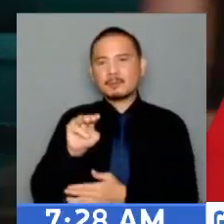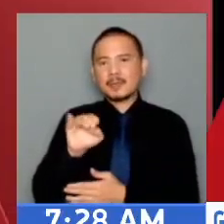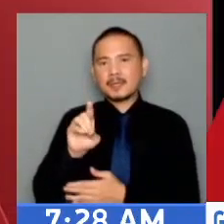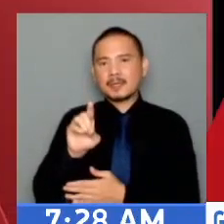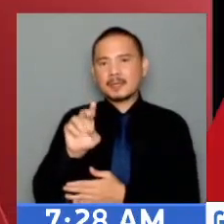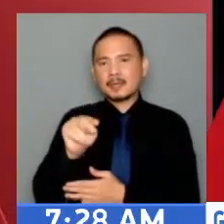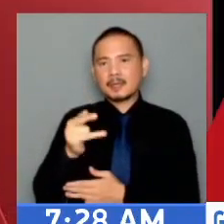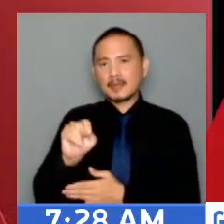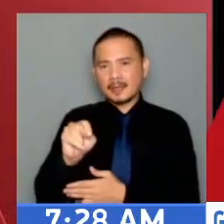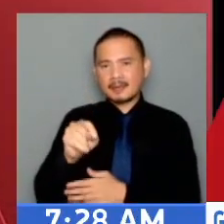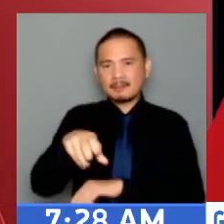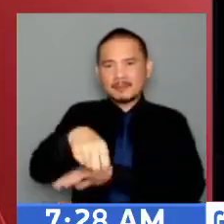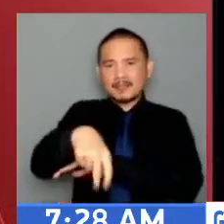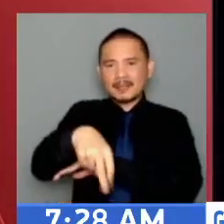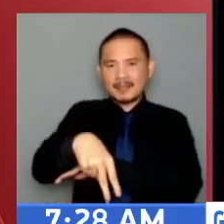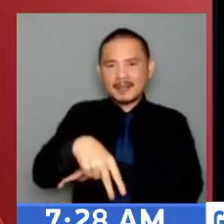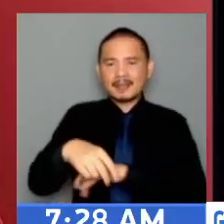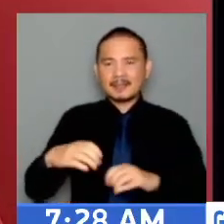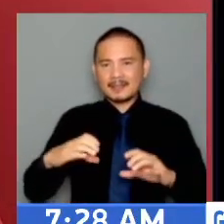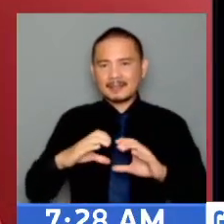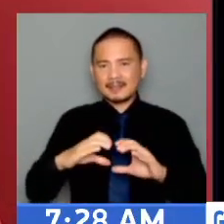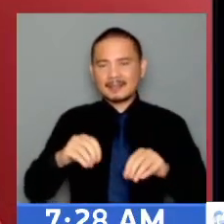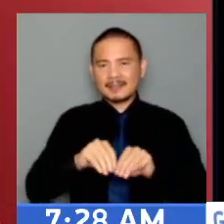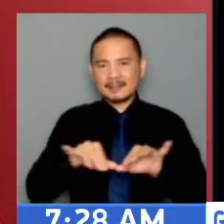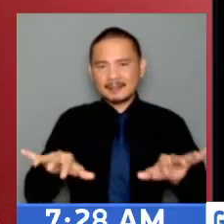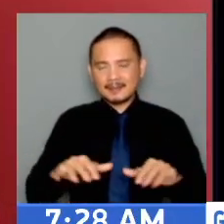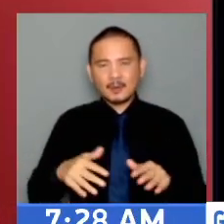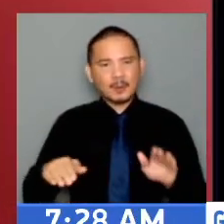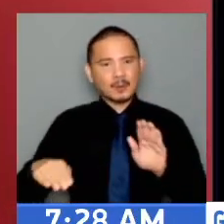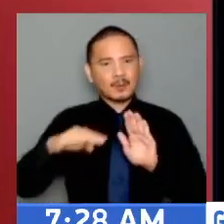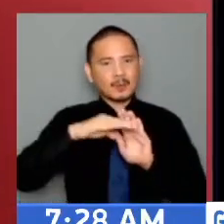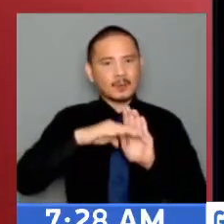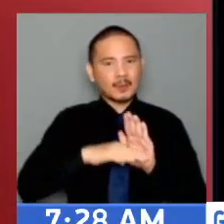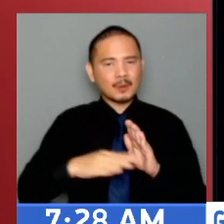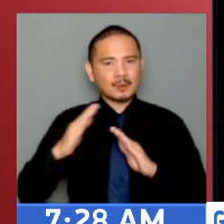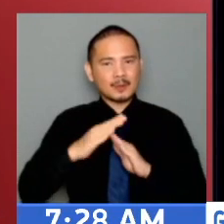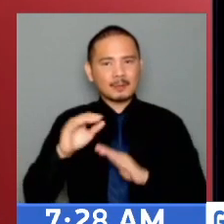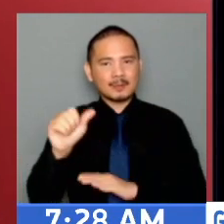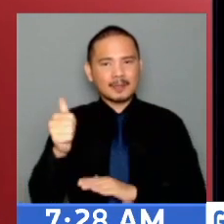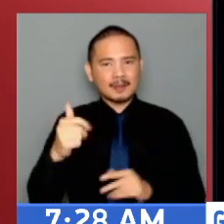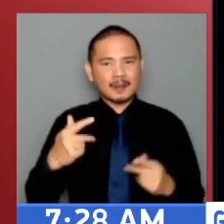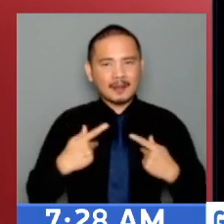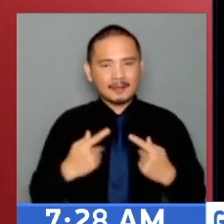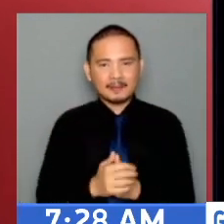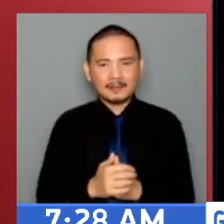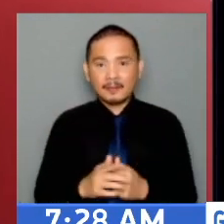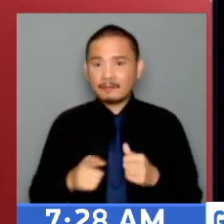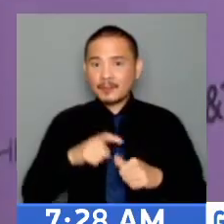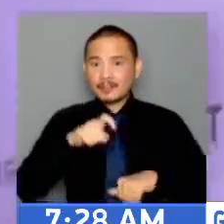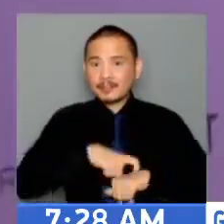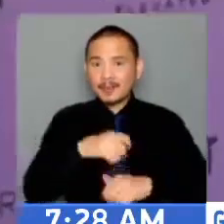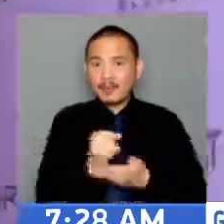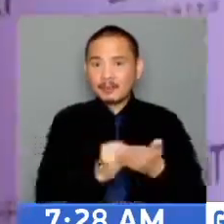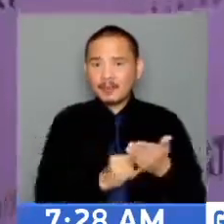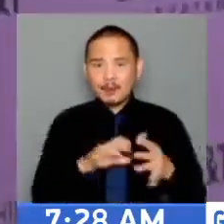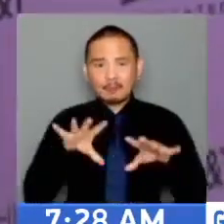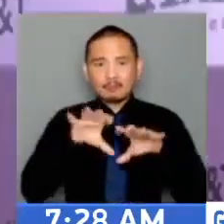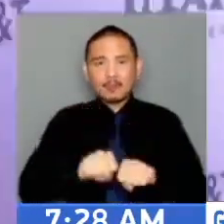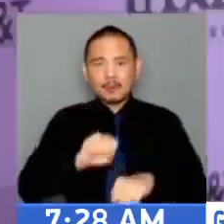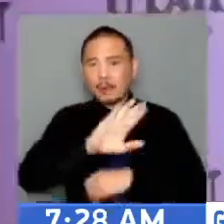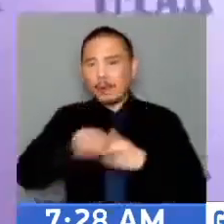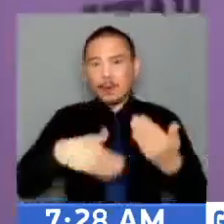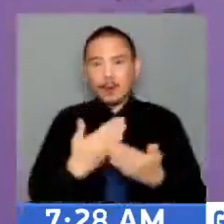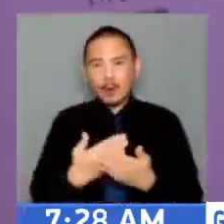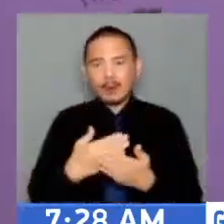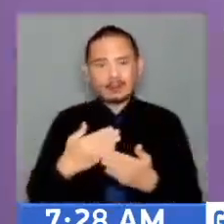2 hanggang 10. Ayon sa Billboard, ito ang unang pagkakataon na na-sweep ng isang artist ang top 10 spot sa chart.